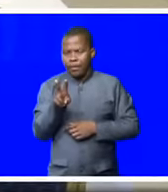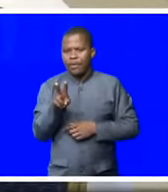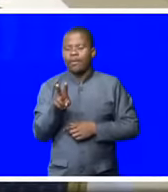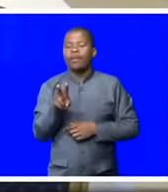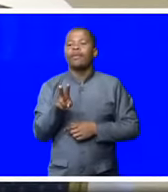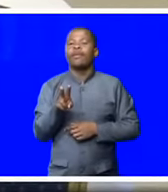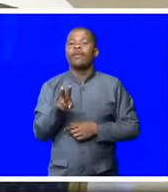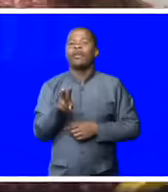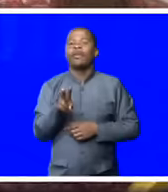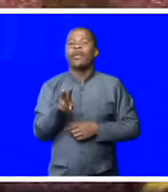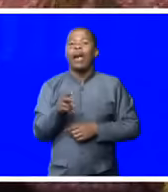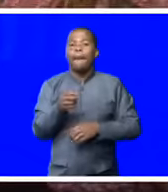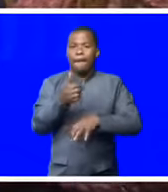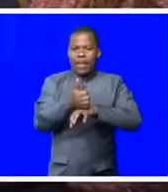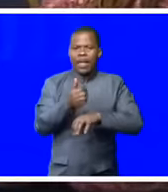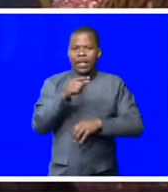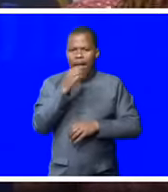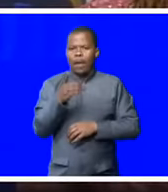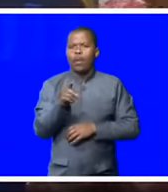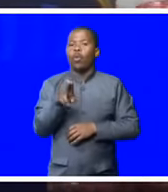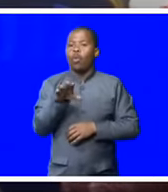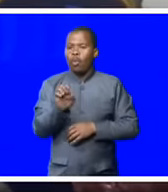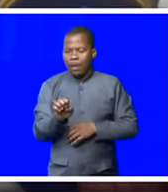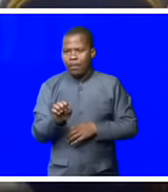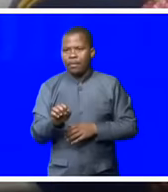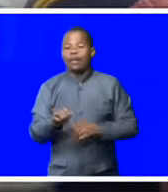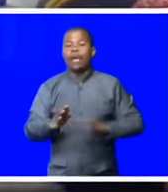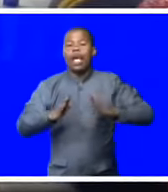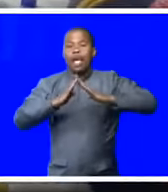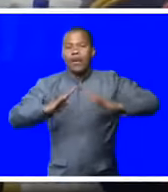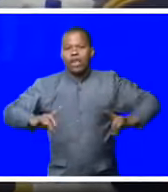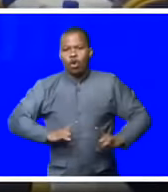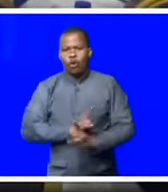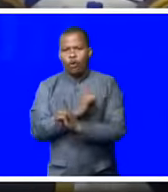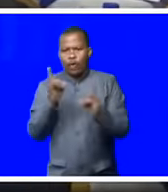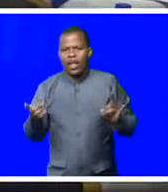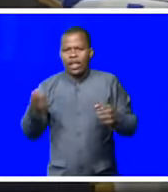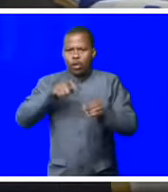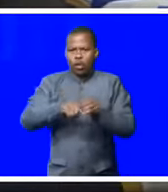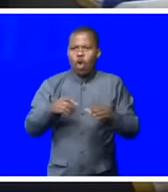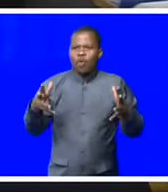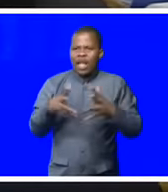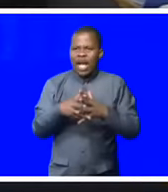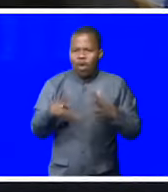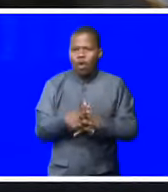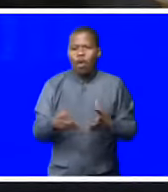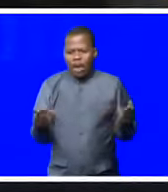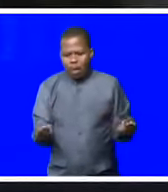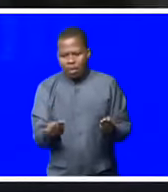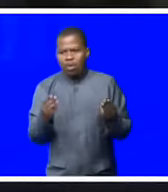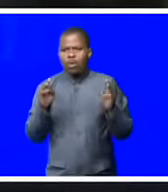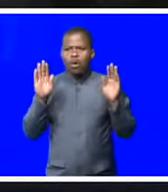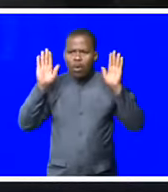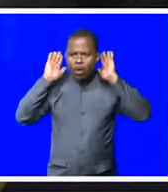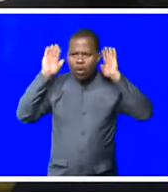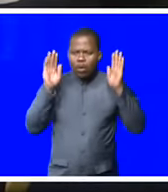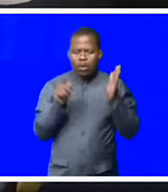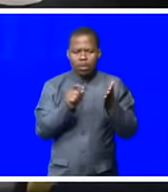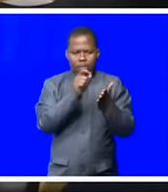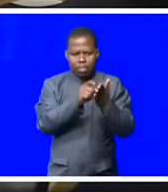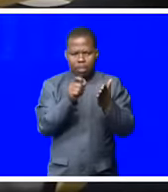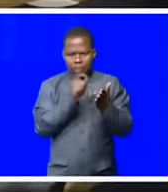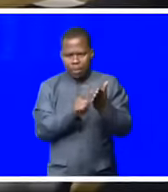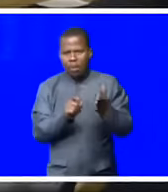leyahlukene kuyobukisana ukuthi lingashumayelwa njani livangeli lekuvikela sifuba